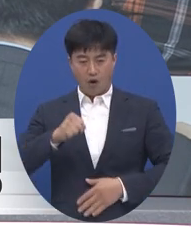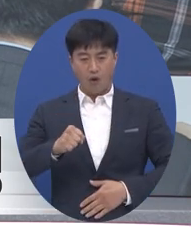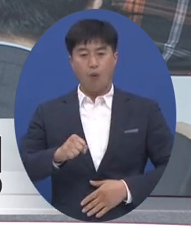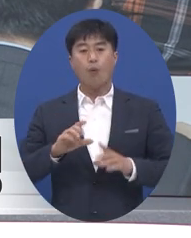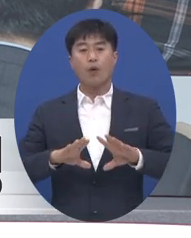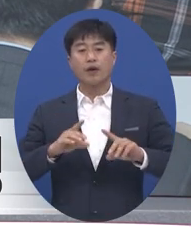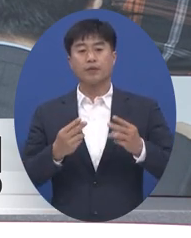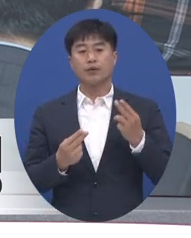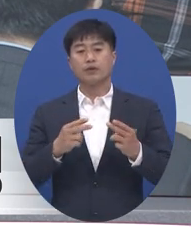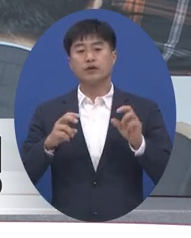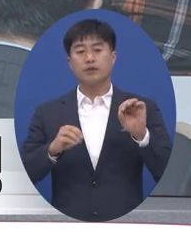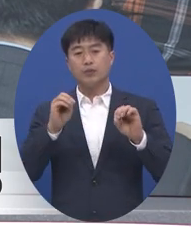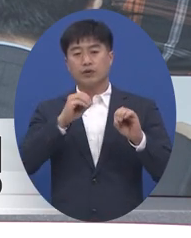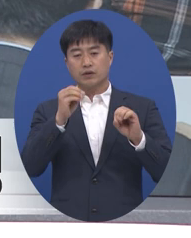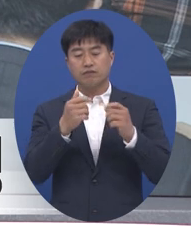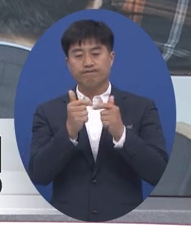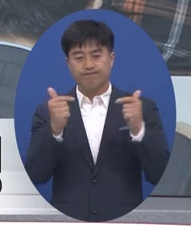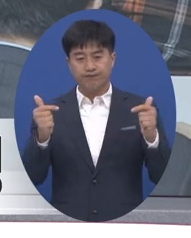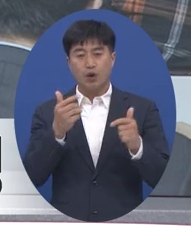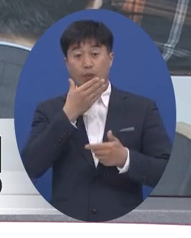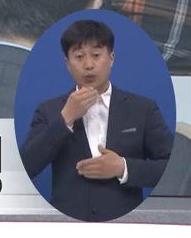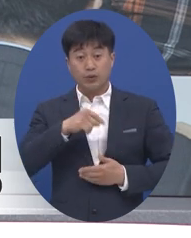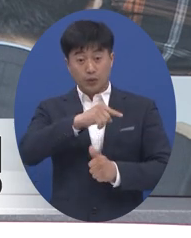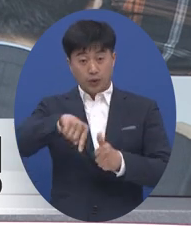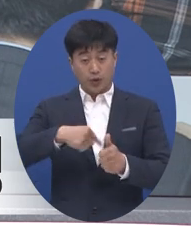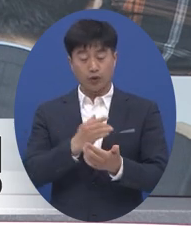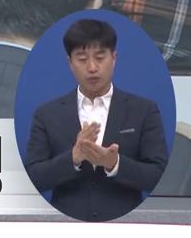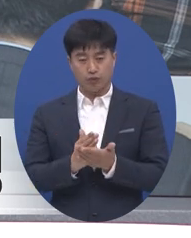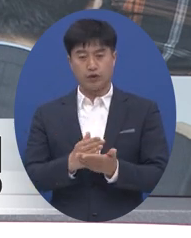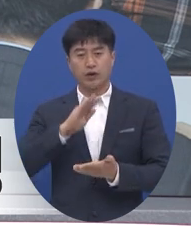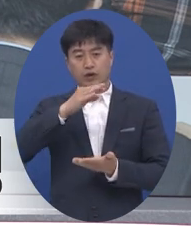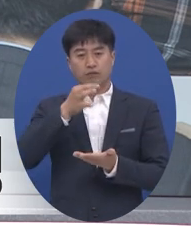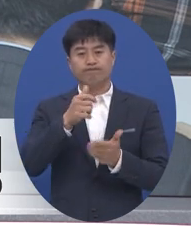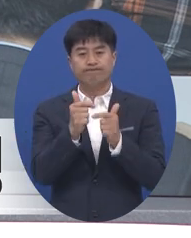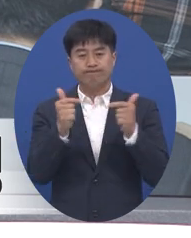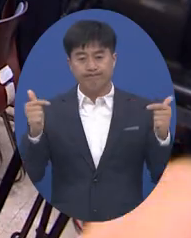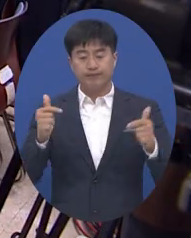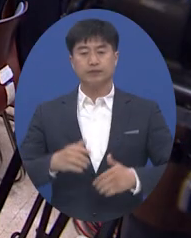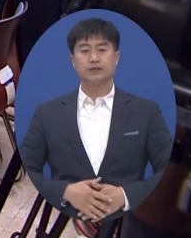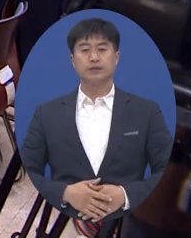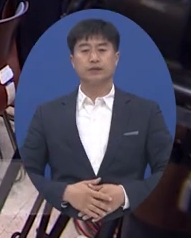넘게 증가했는데요. 복지와 환경분야 예산이 크게 늘었습니다.